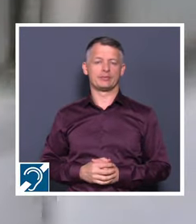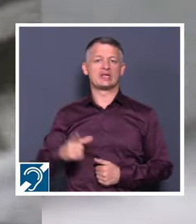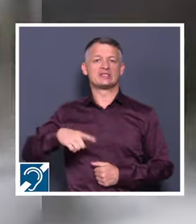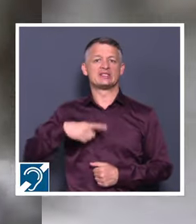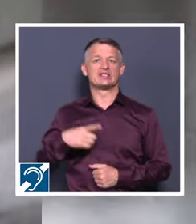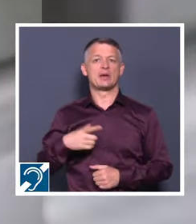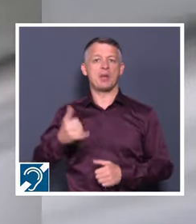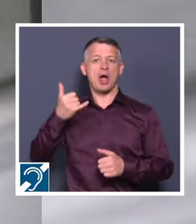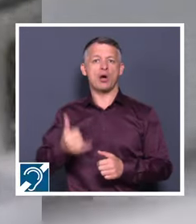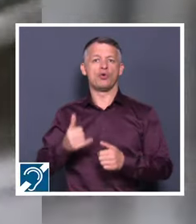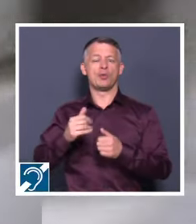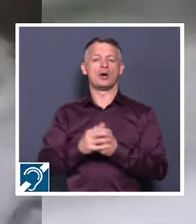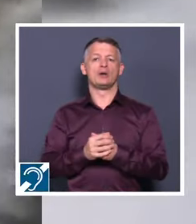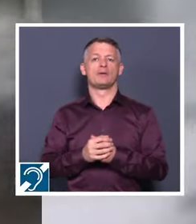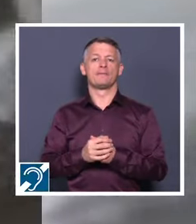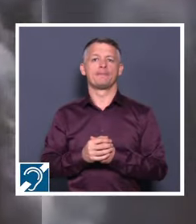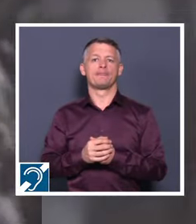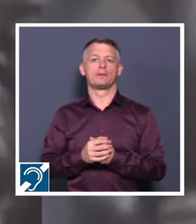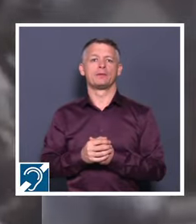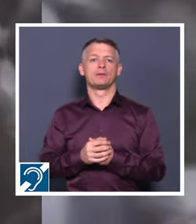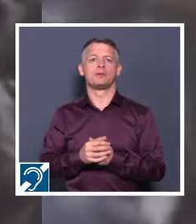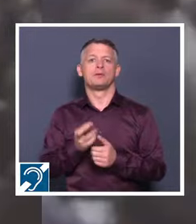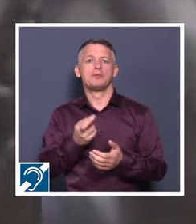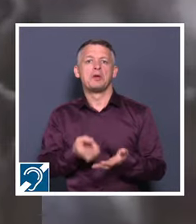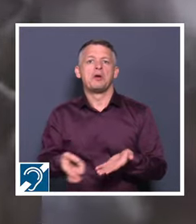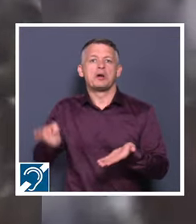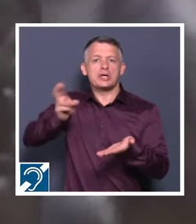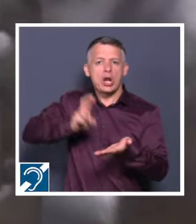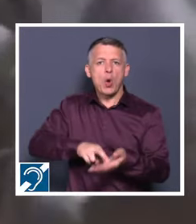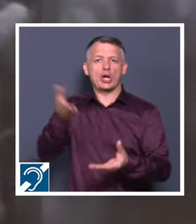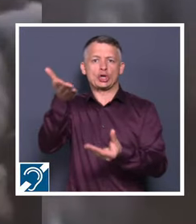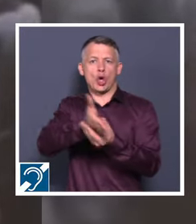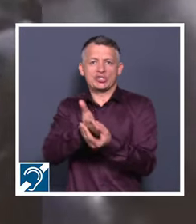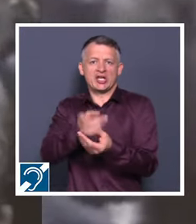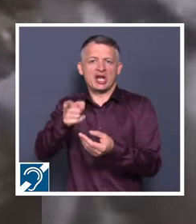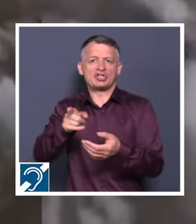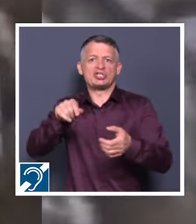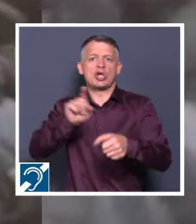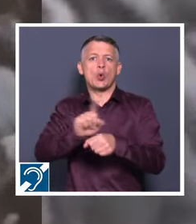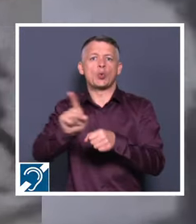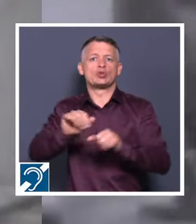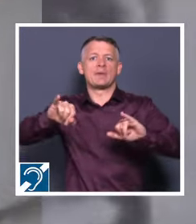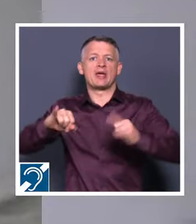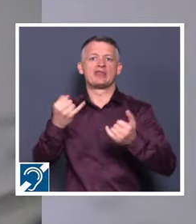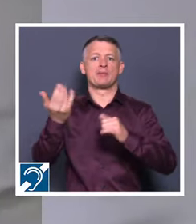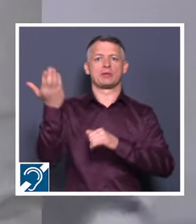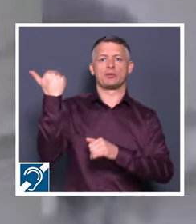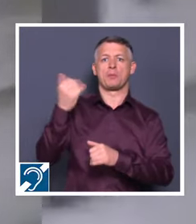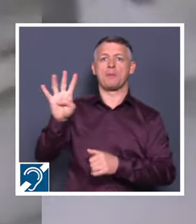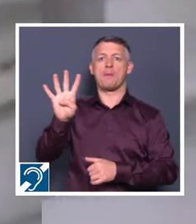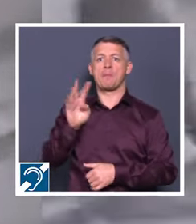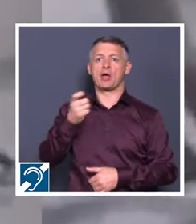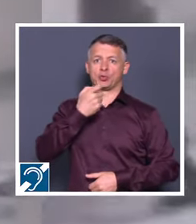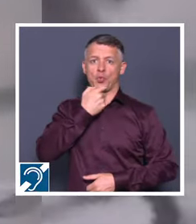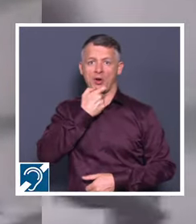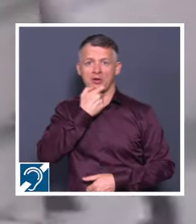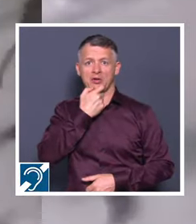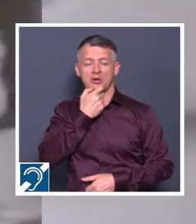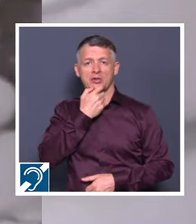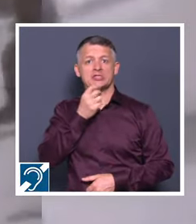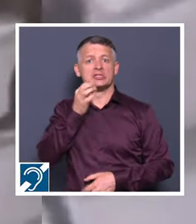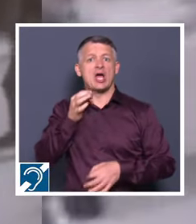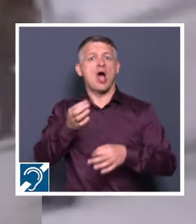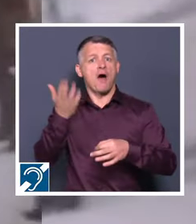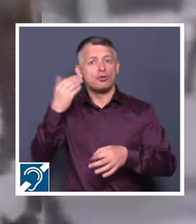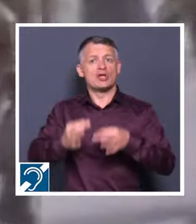Suntem doar într-o reluare, pentru că acest lucru s-a mai întâmplat în urmă cu 4 ani, 5